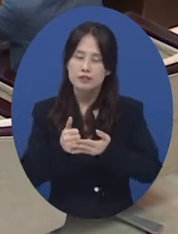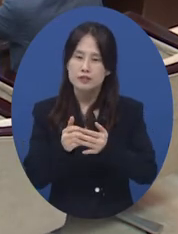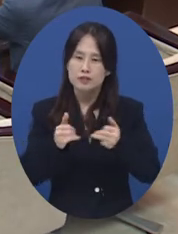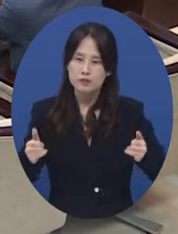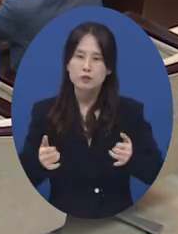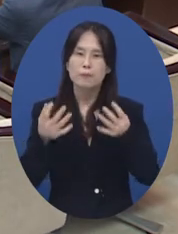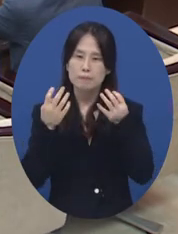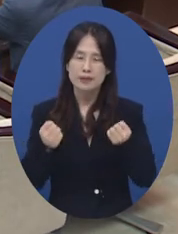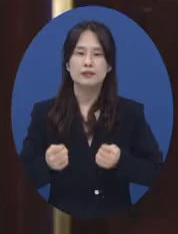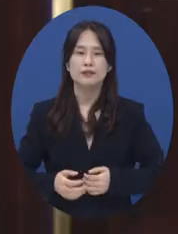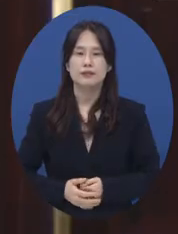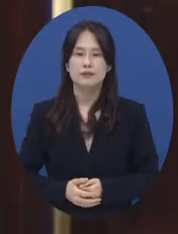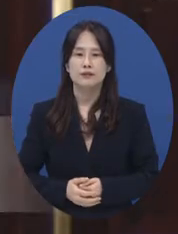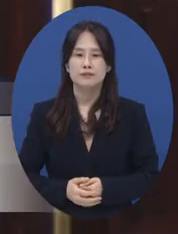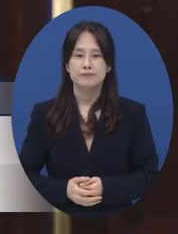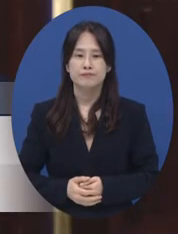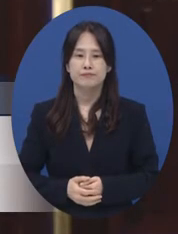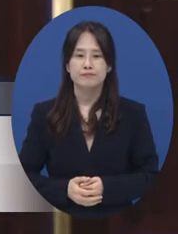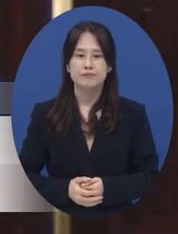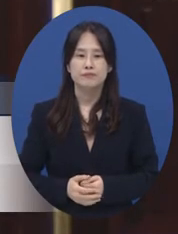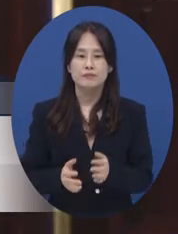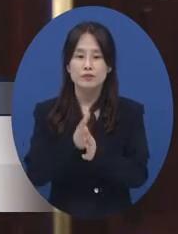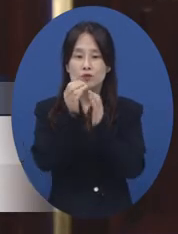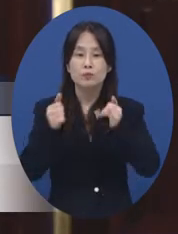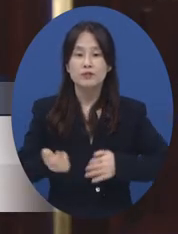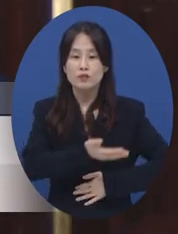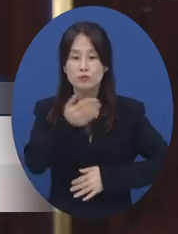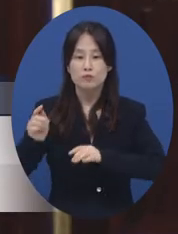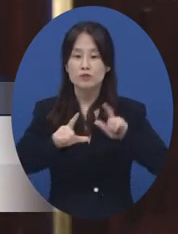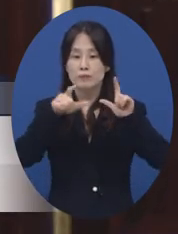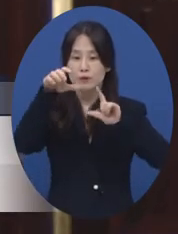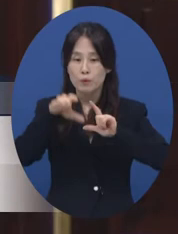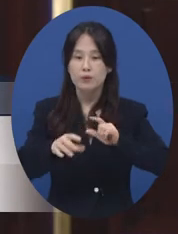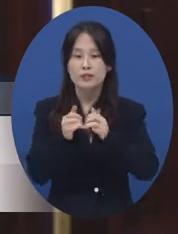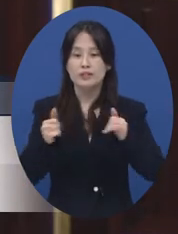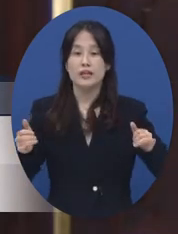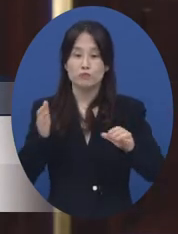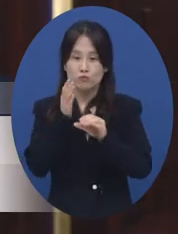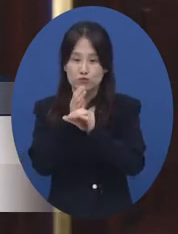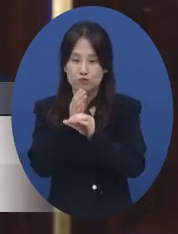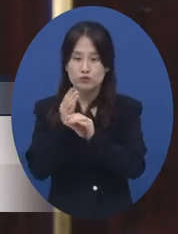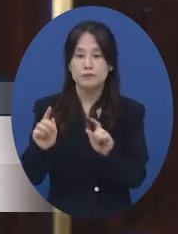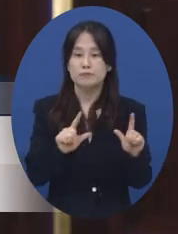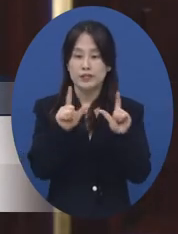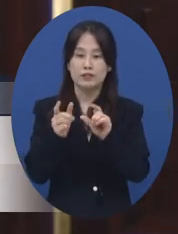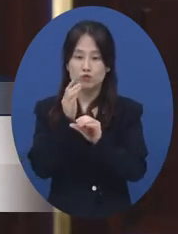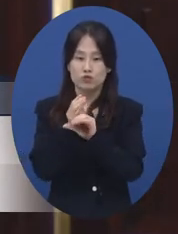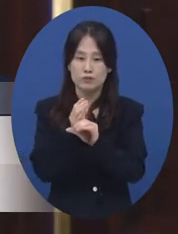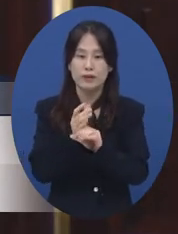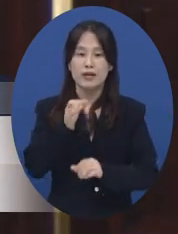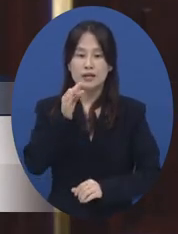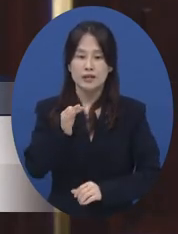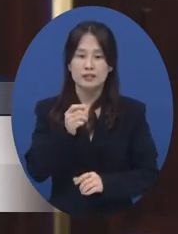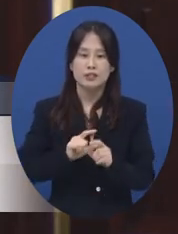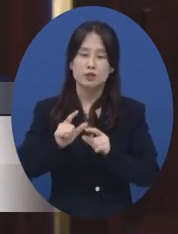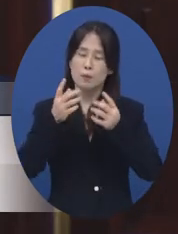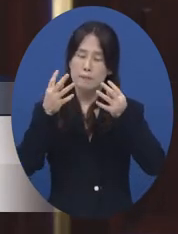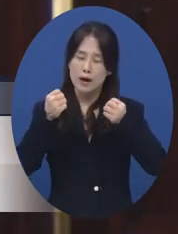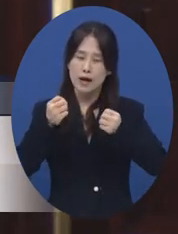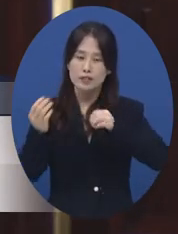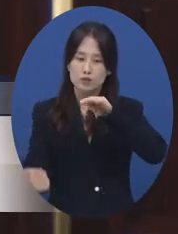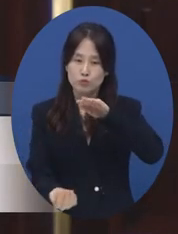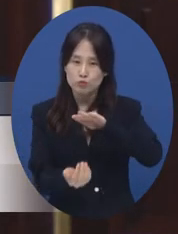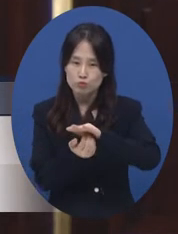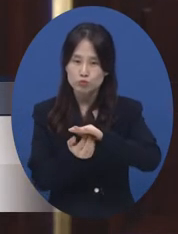알려졌습니다 도민 여러분 삶의 현장에는 사랑 중심 민생 중심 의 가치가 더